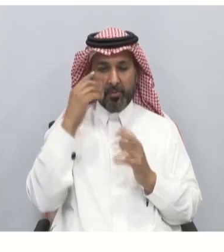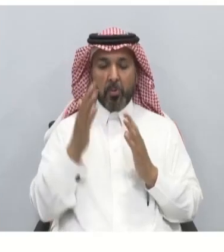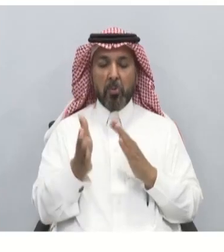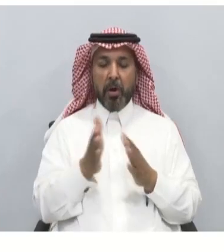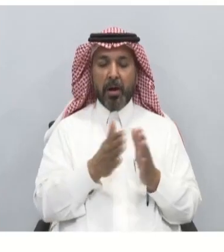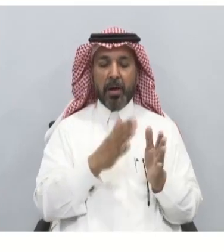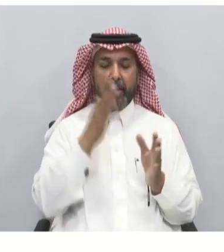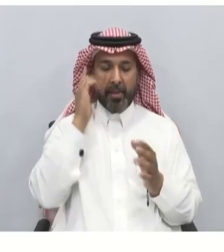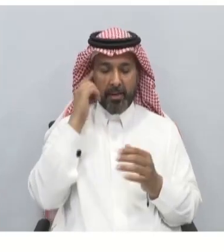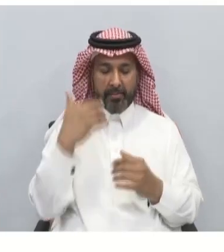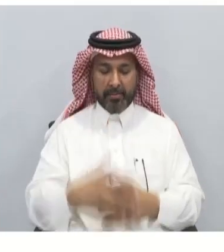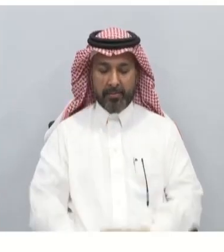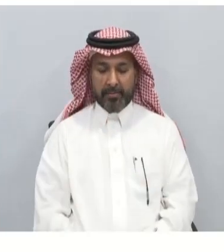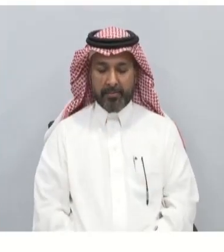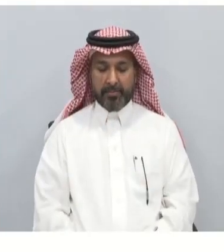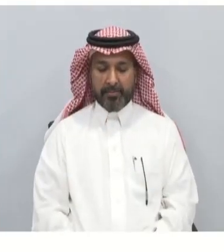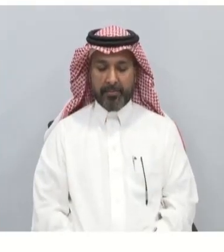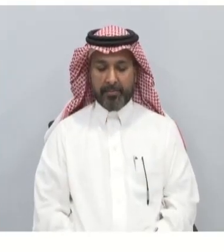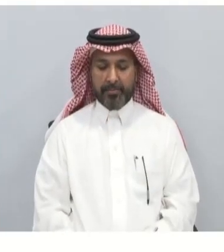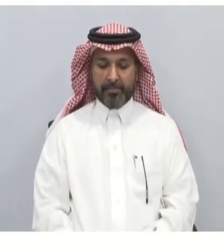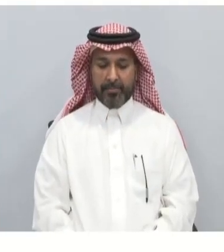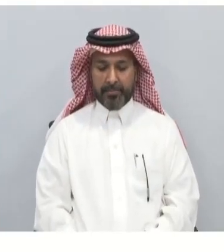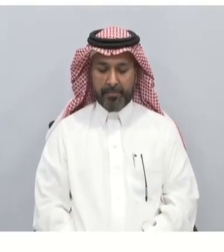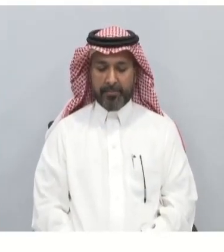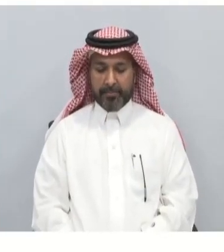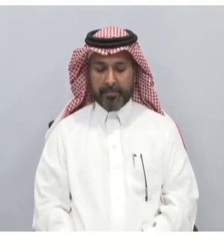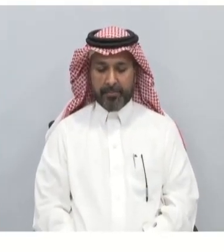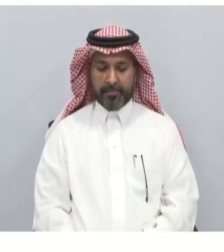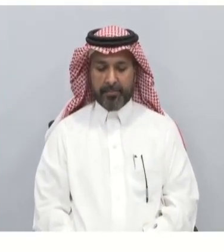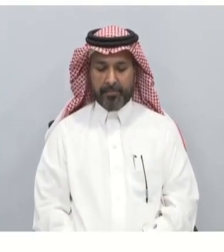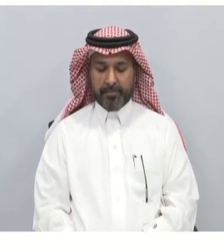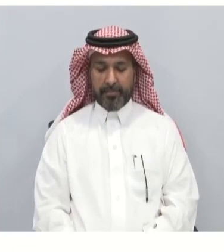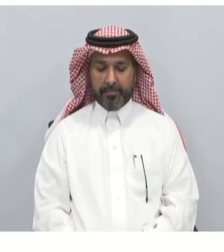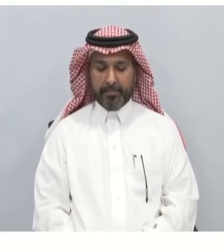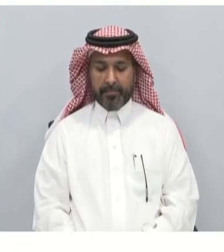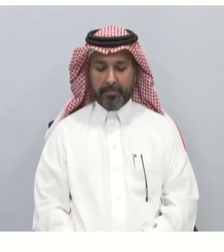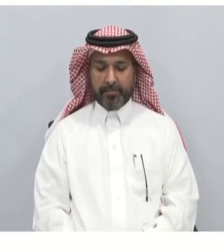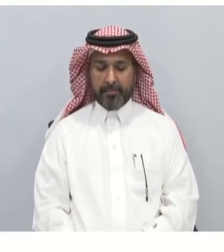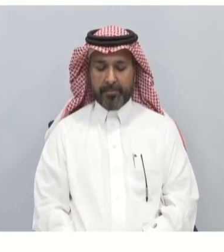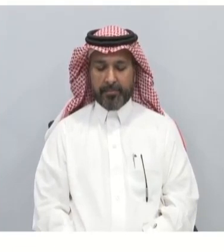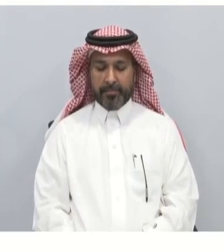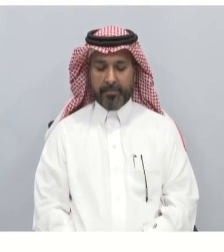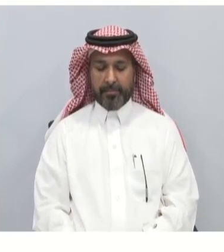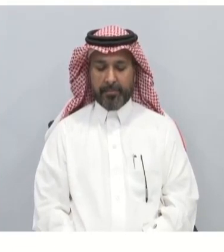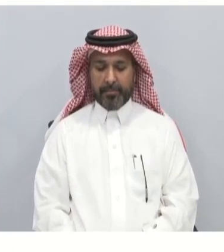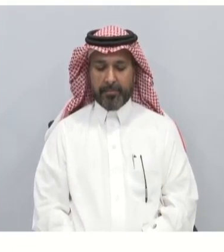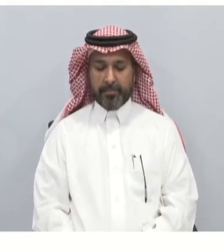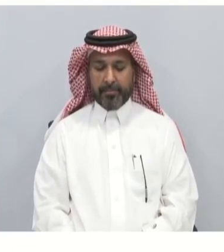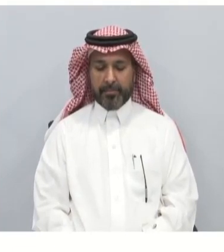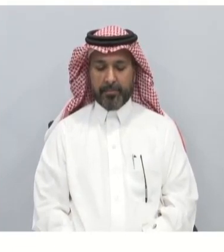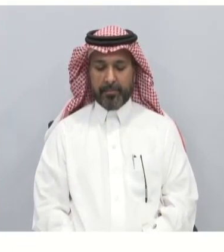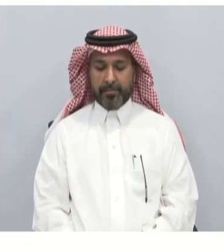يعطيني 19؟ لا، لكن لو جمعت عليها 27 بالفعل راح يعطيني 19. اذا اللي